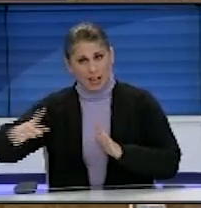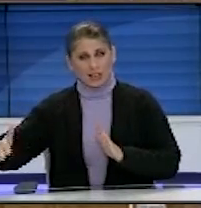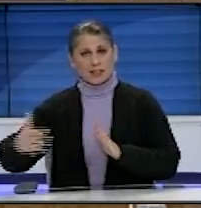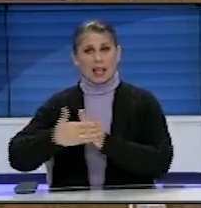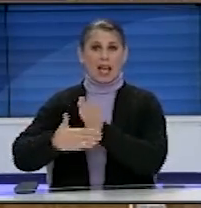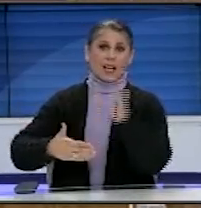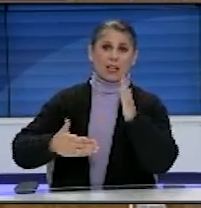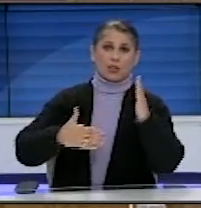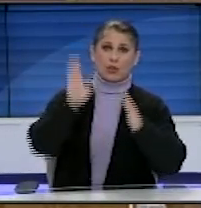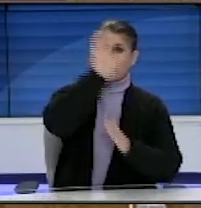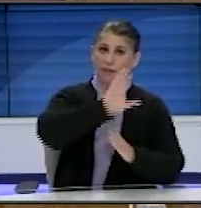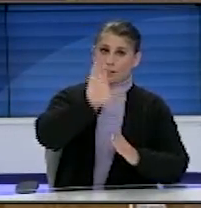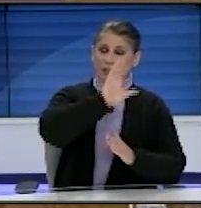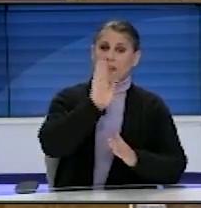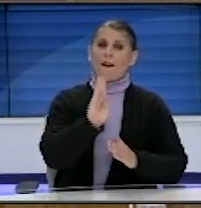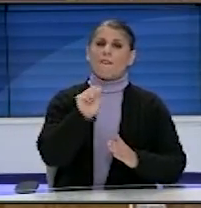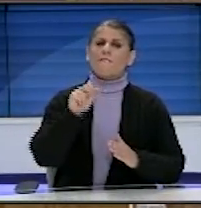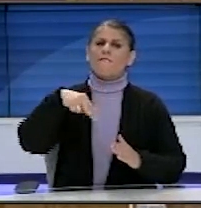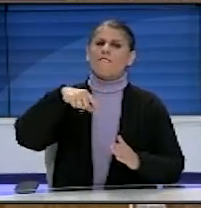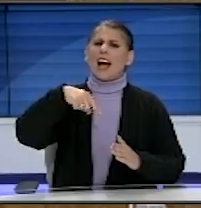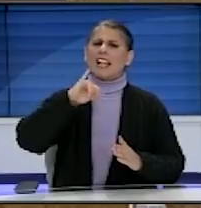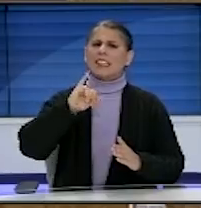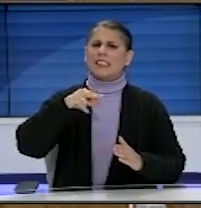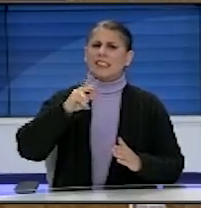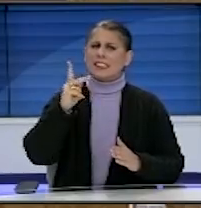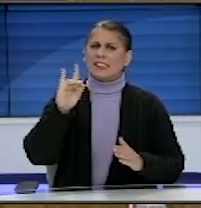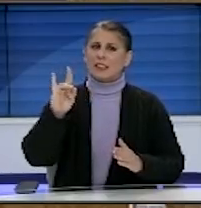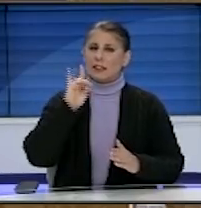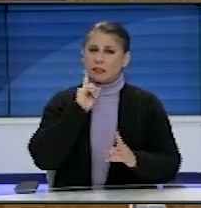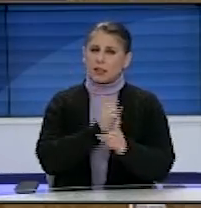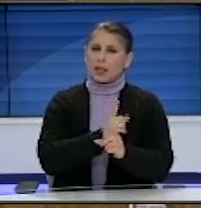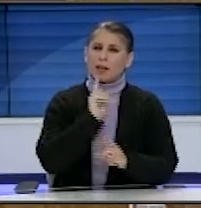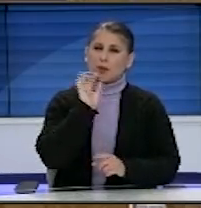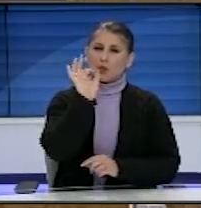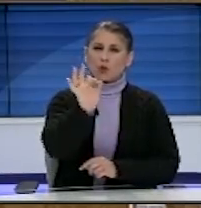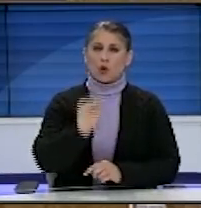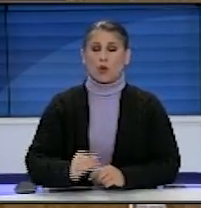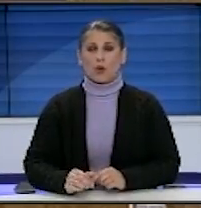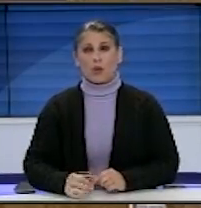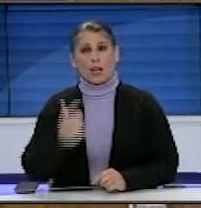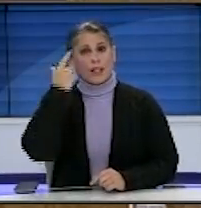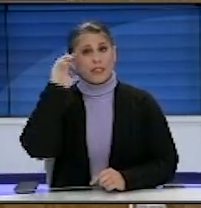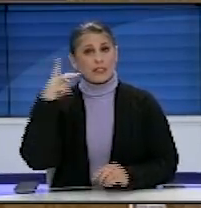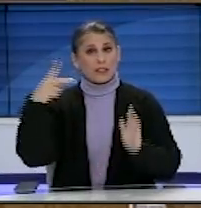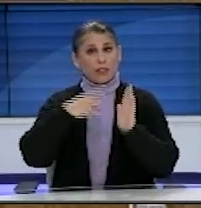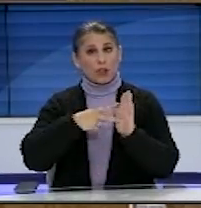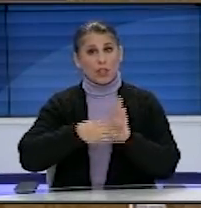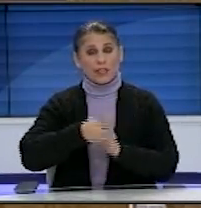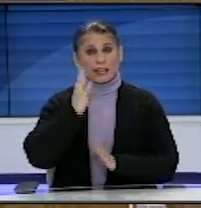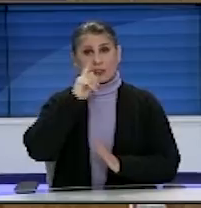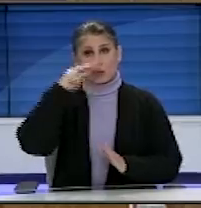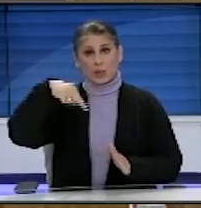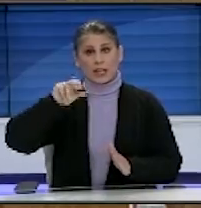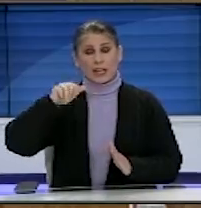στην Ανατολική Ευρώπη, στη Βαλτική, με συγκεκριμένο στόχο? Δεν ξέρετε ότι το 2014